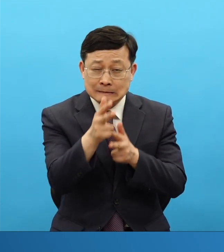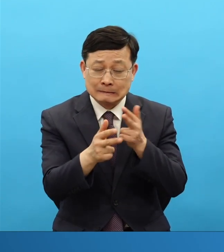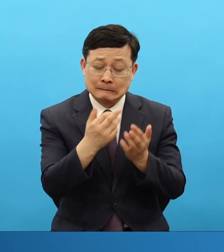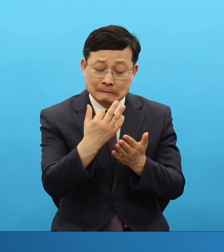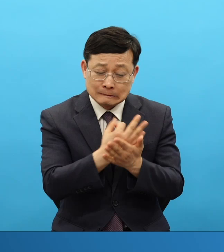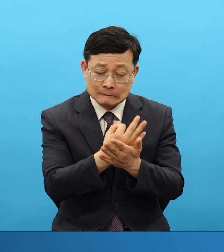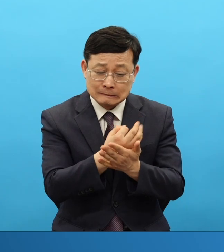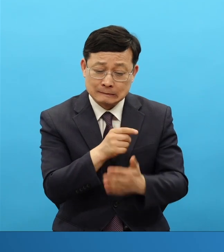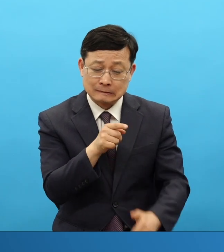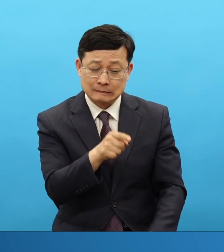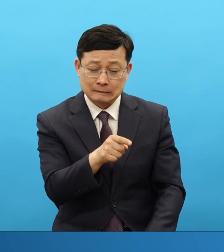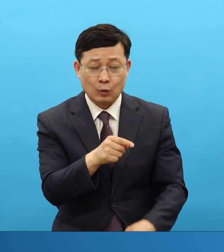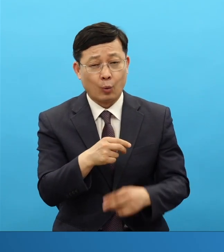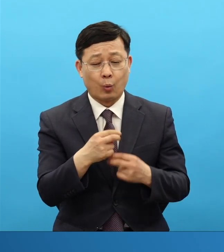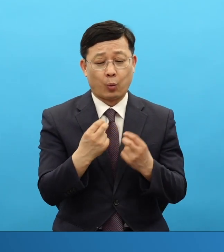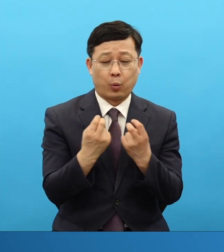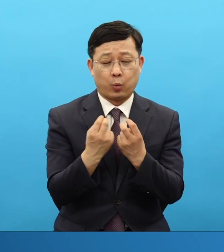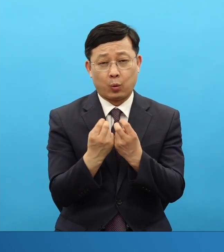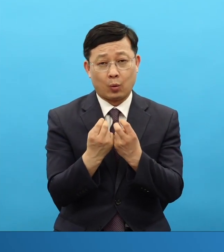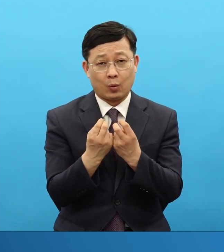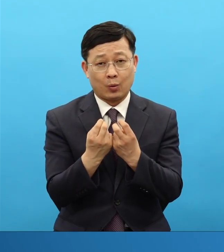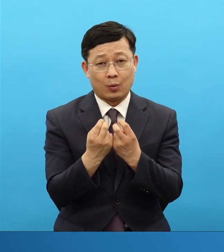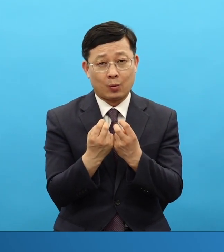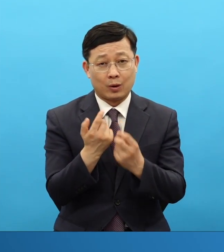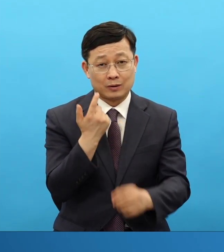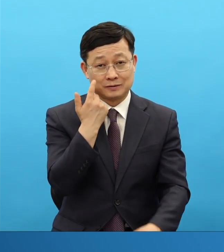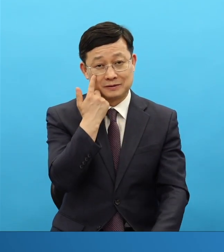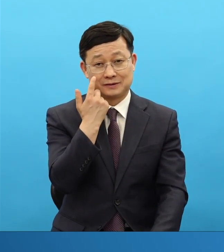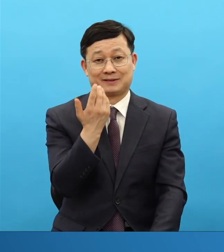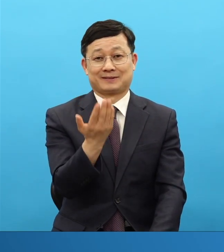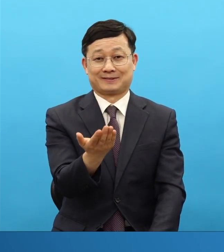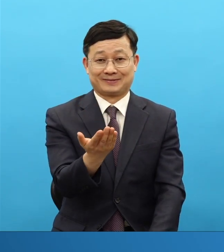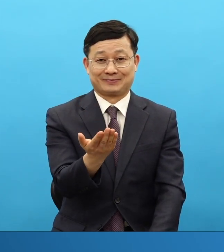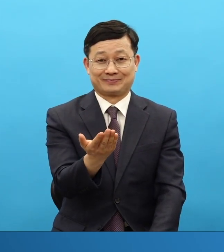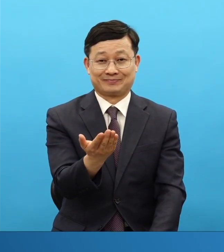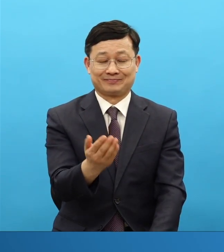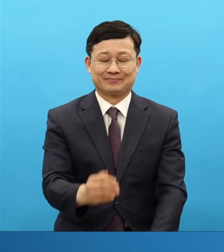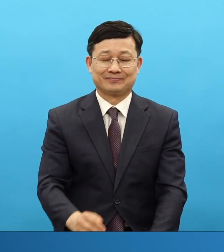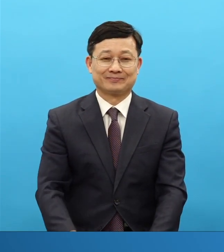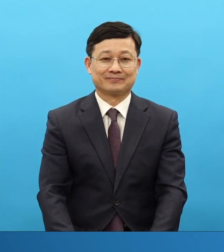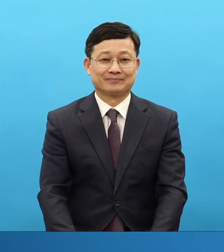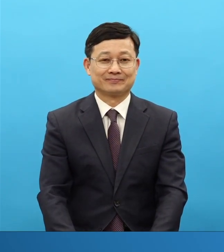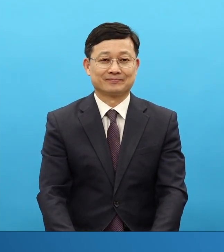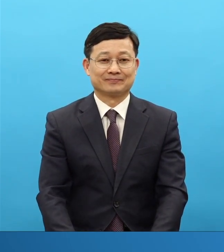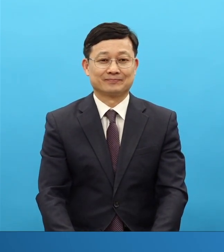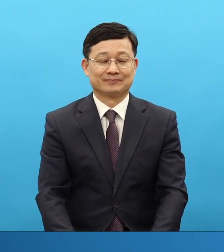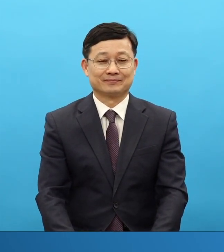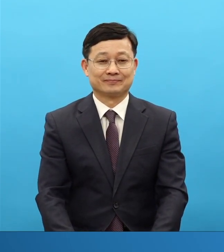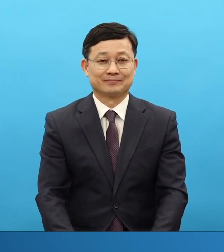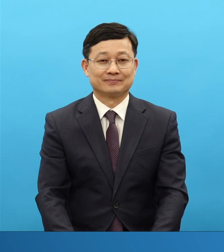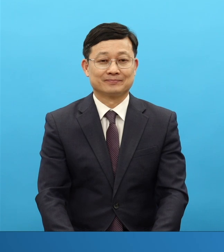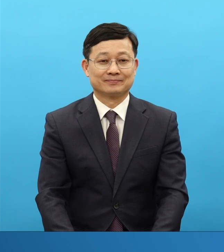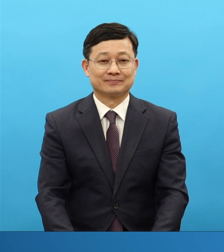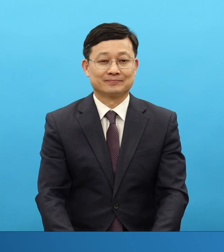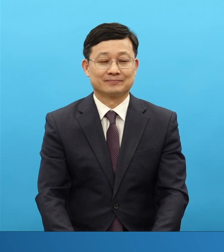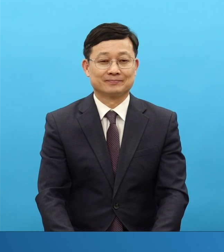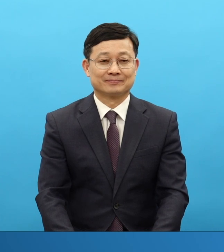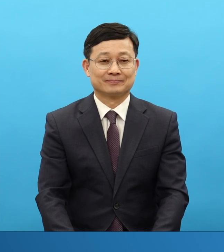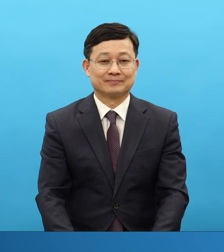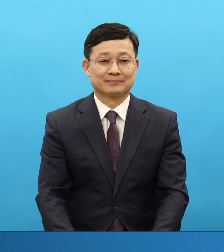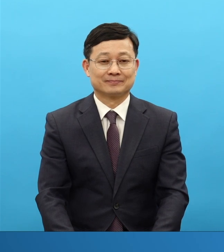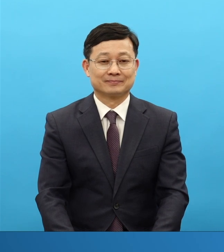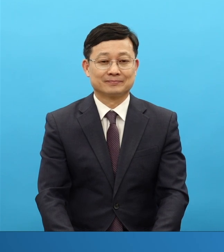businesses? 그래서 꼭 설명을 해줘야 됩니다. And so then you must explain this. 예수님께서